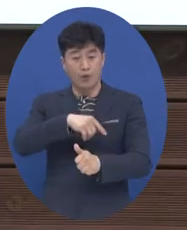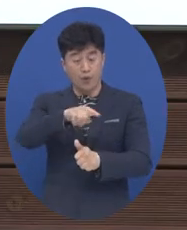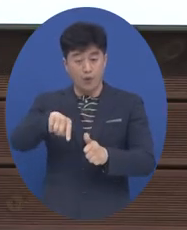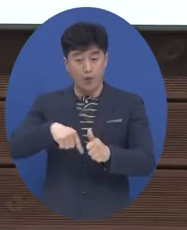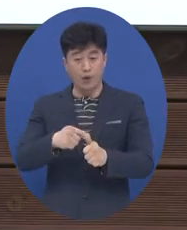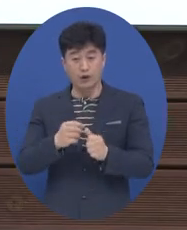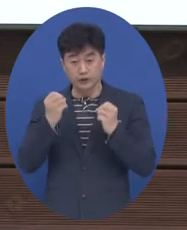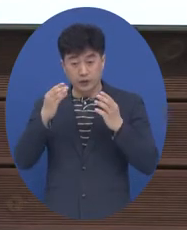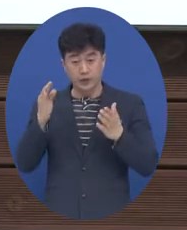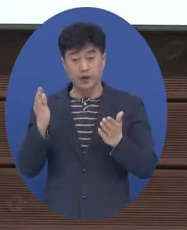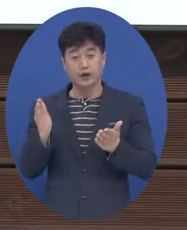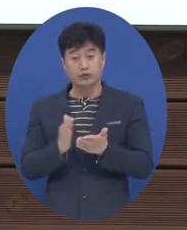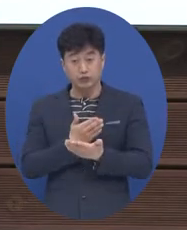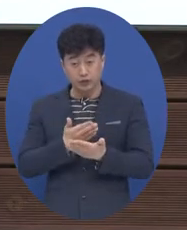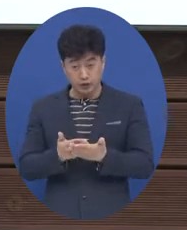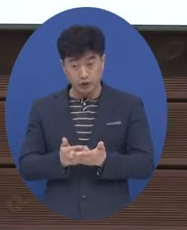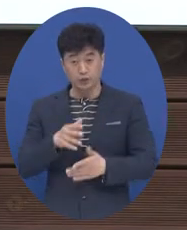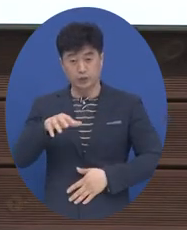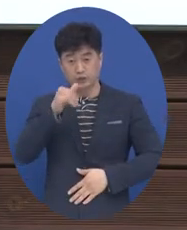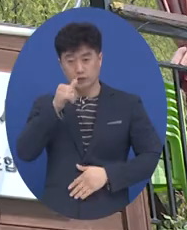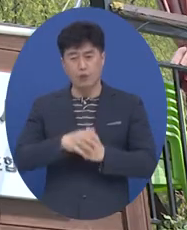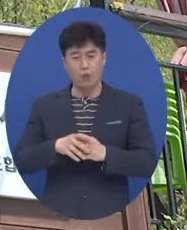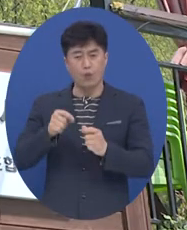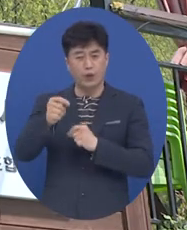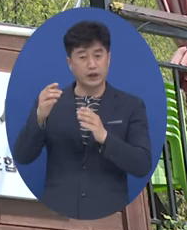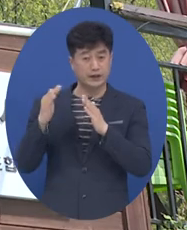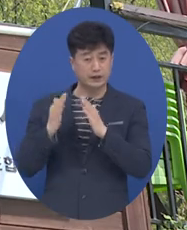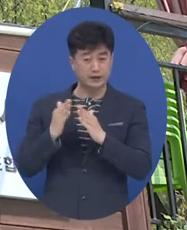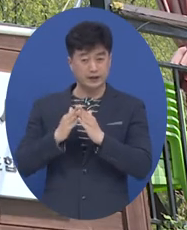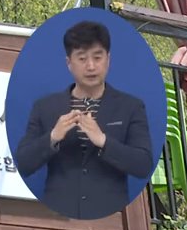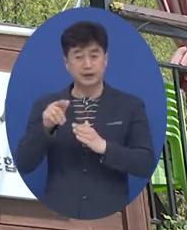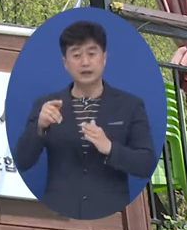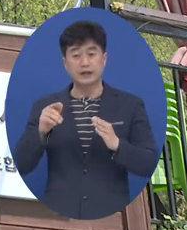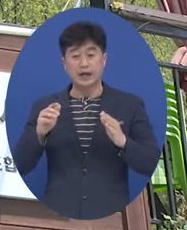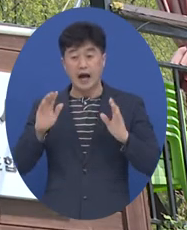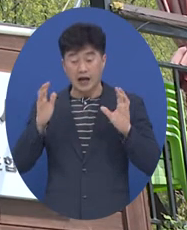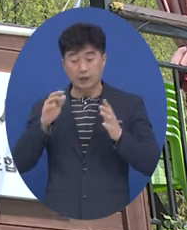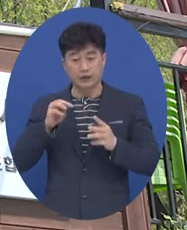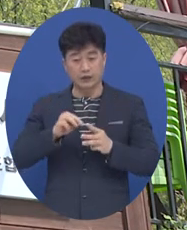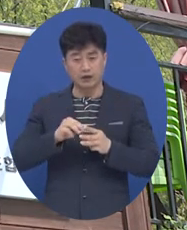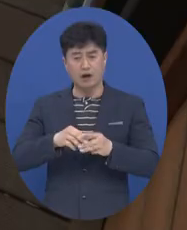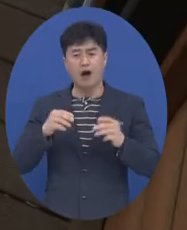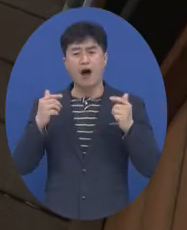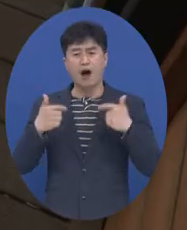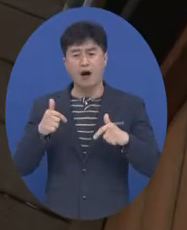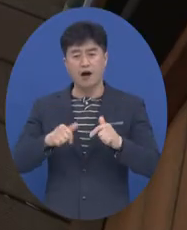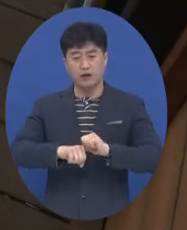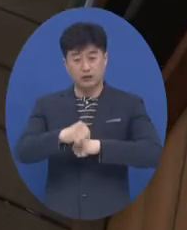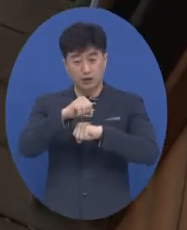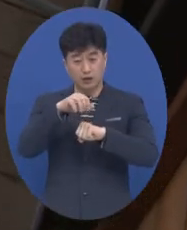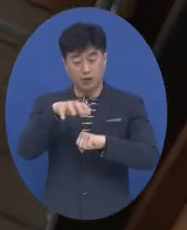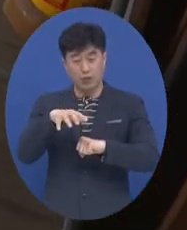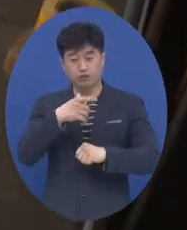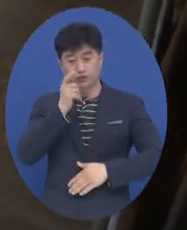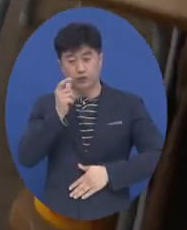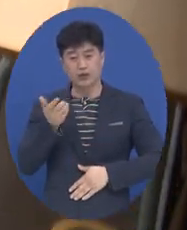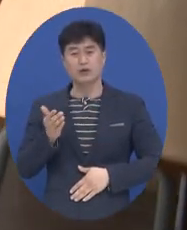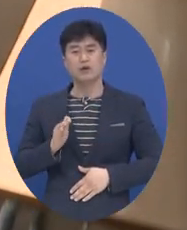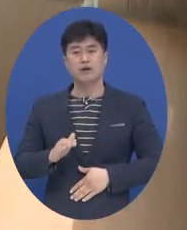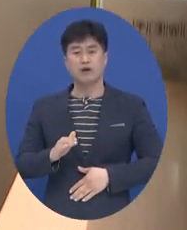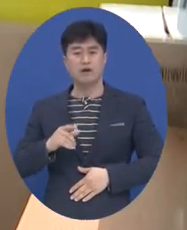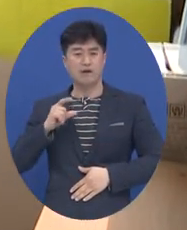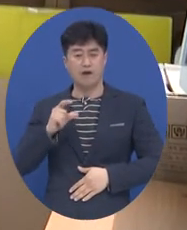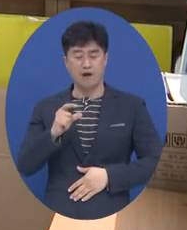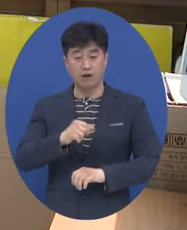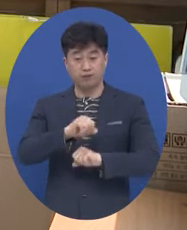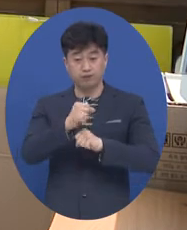피자 이란 시설도 있습니다 오래된 주택으로 되니 지역아동센터는 늘 수납공간이 부족했는데 튼튼한 수납장을